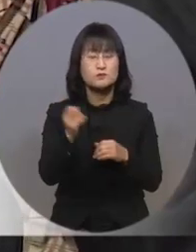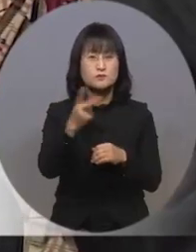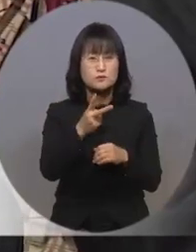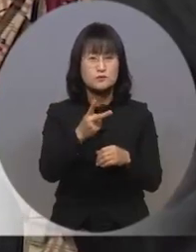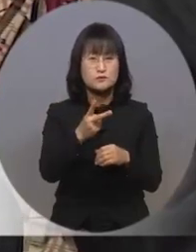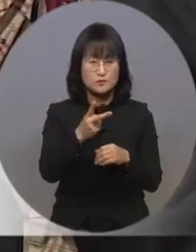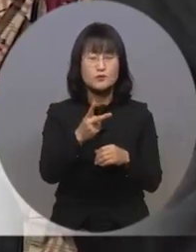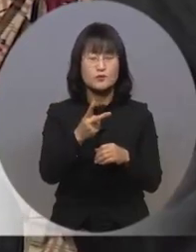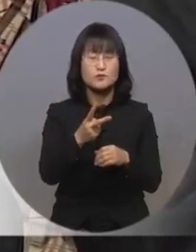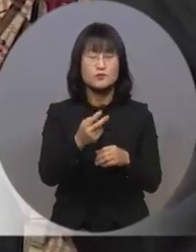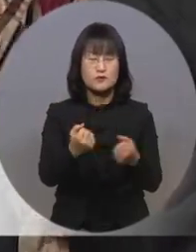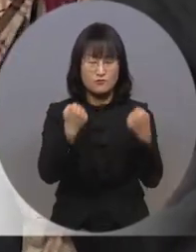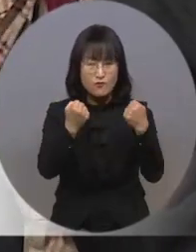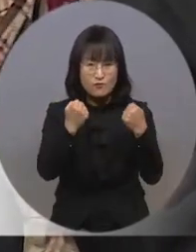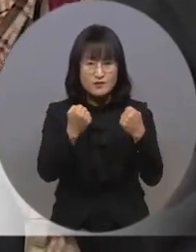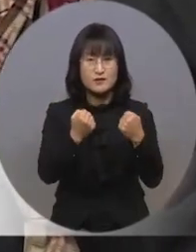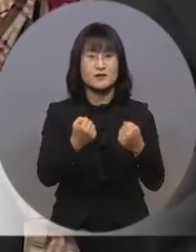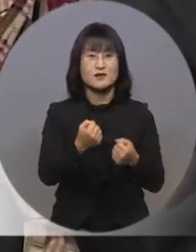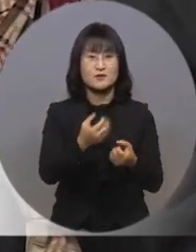많이 받으십시오.